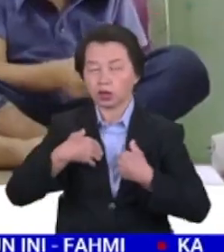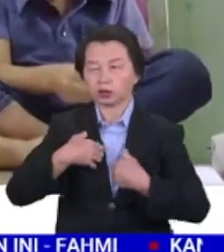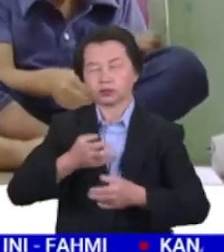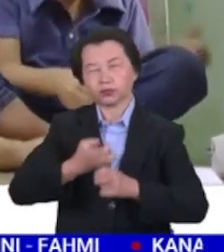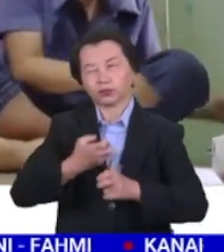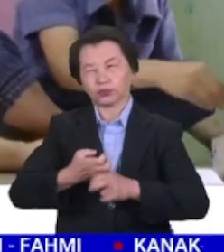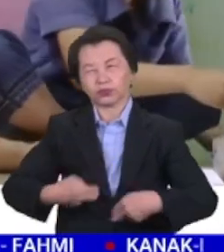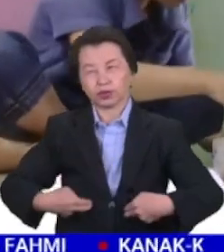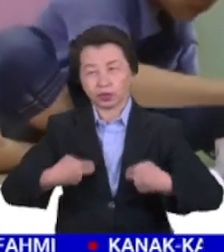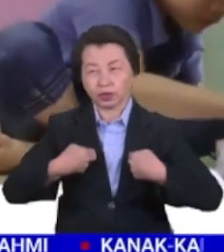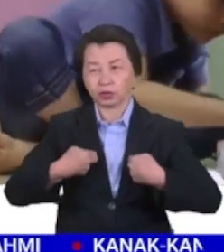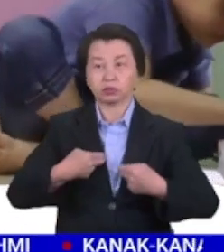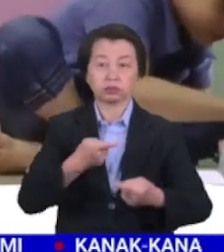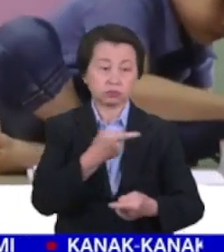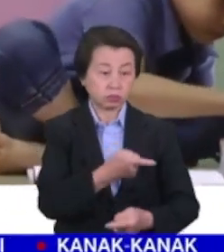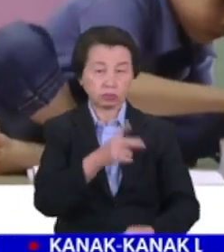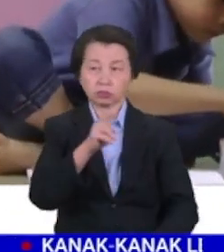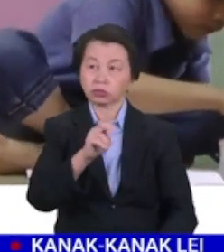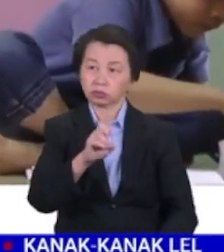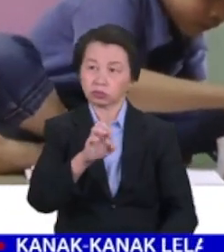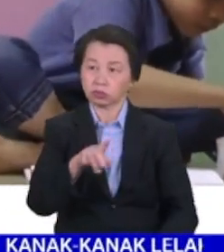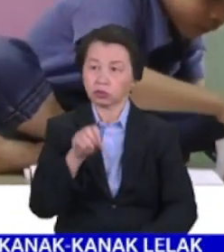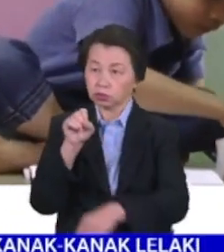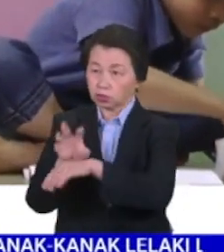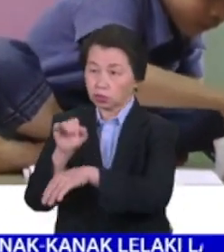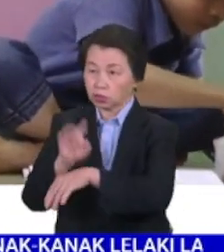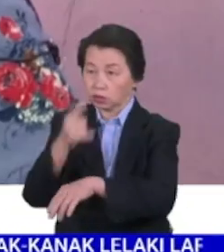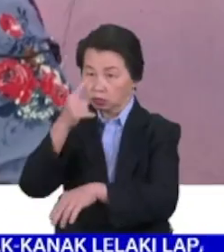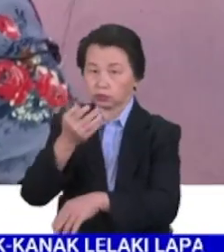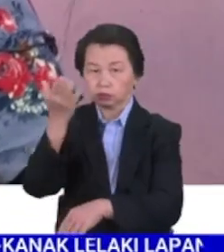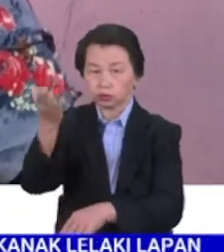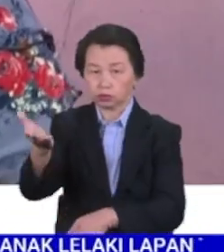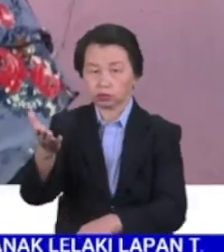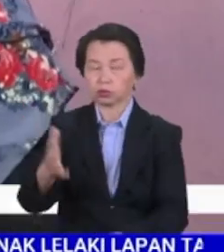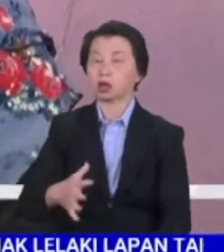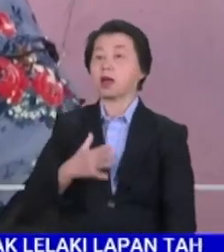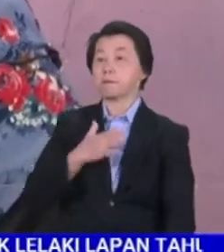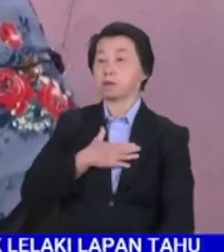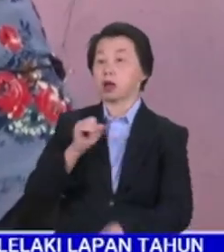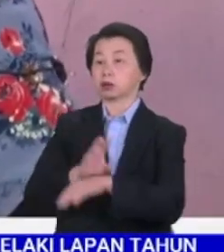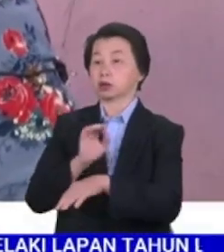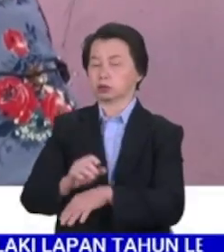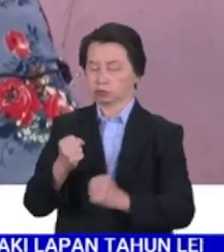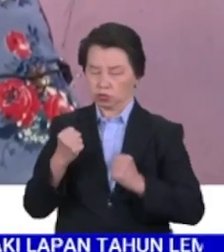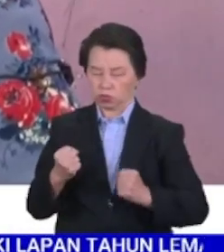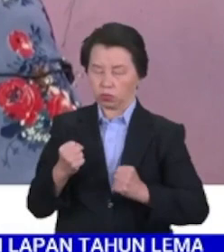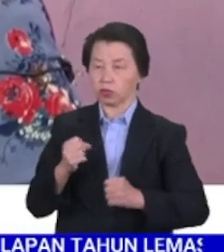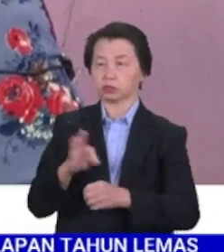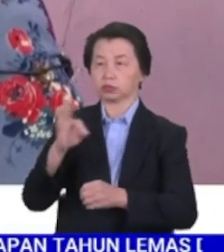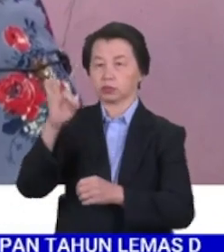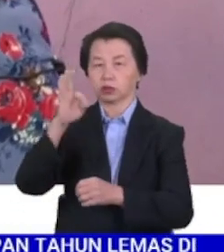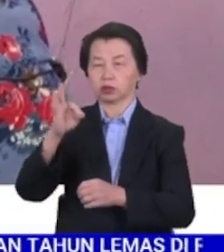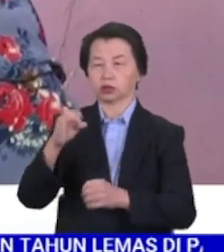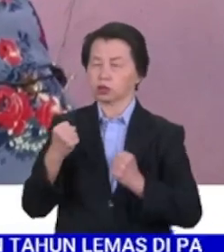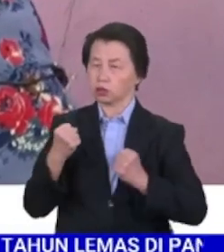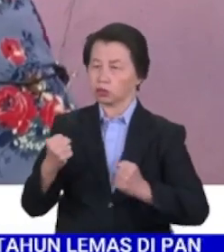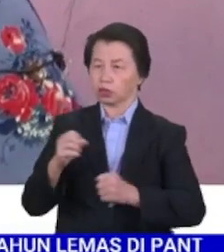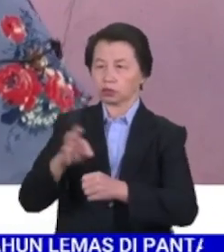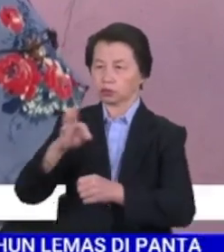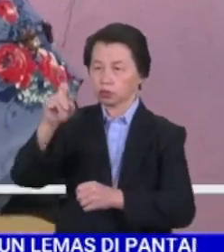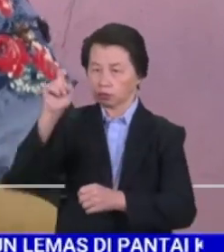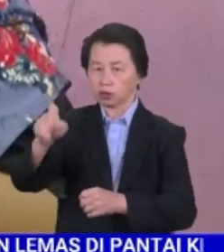ujian kehidupan, Nurul titipkan pesanan untuk anda. Nasihat saya, kena kuat semangat. Kuat